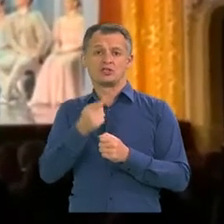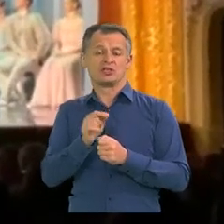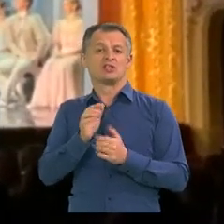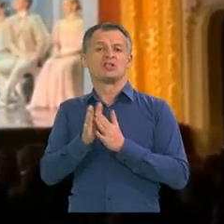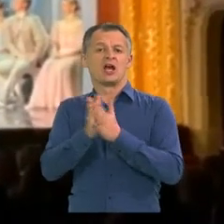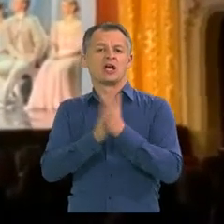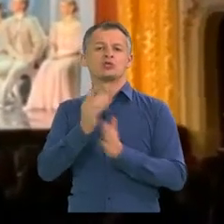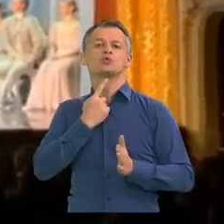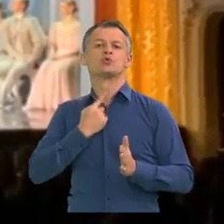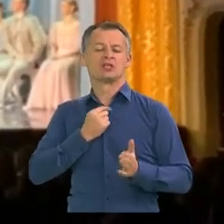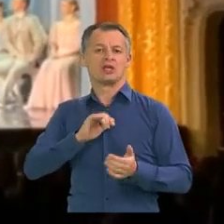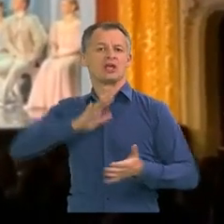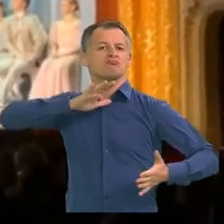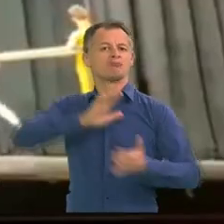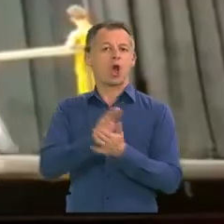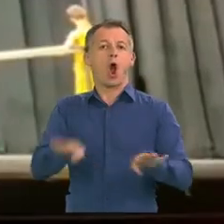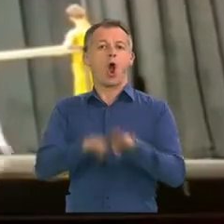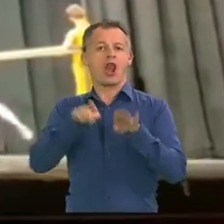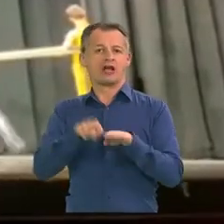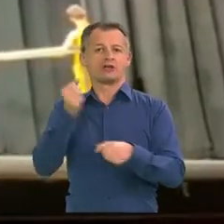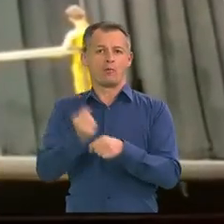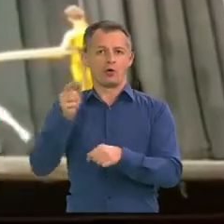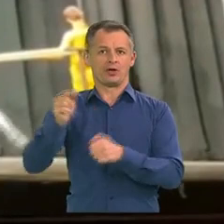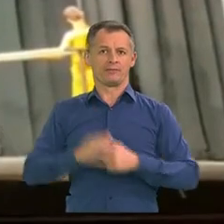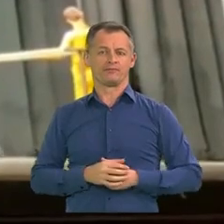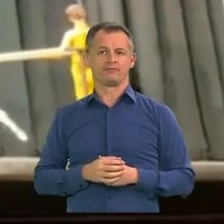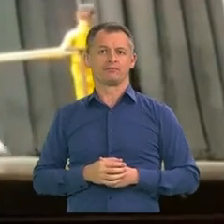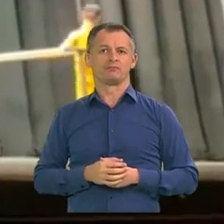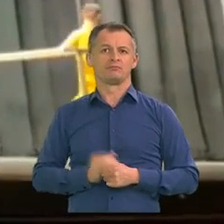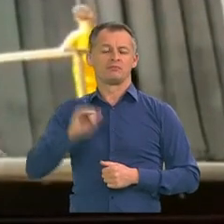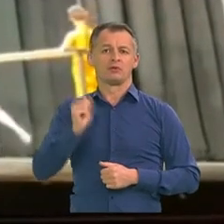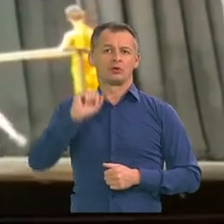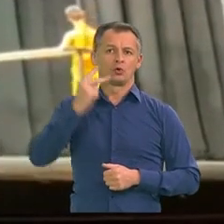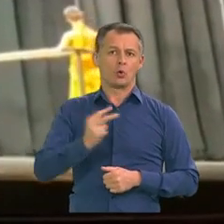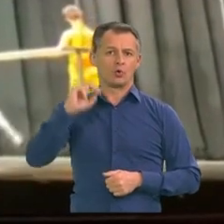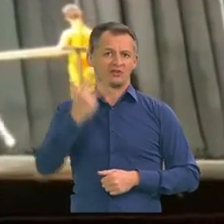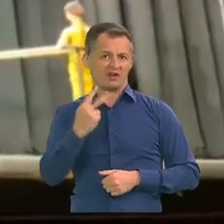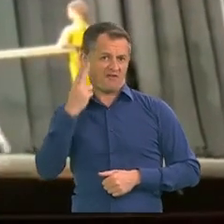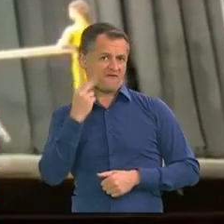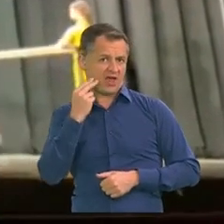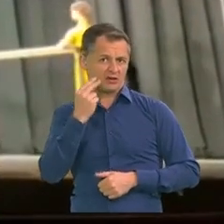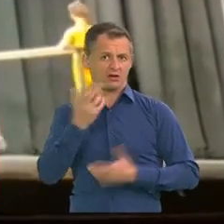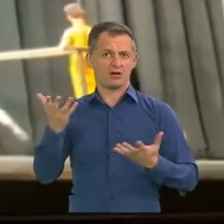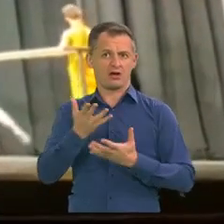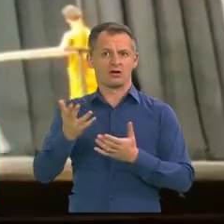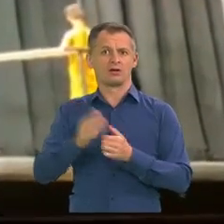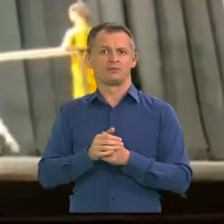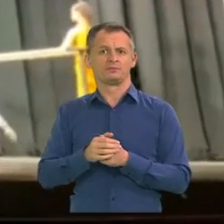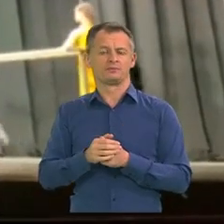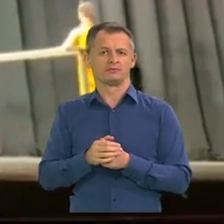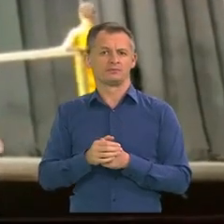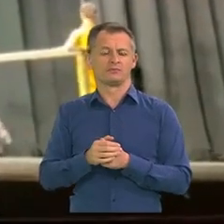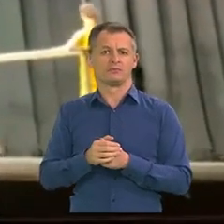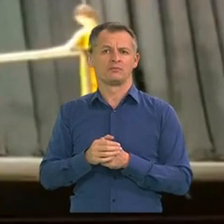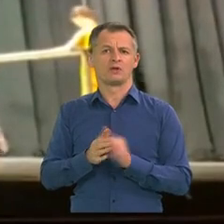Tânărul neagă acuzațiile. Toată treaba asta e orchestrată de 2-3 fete care, pe